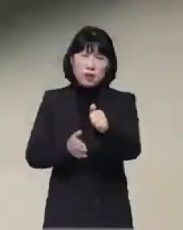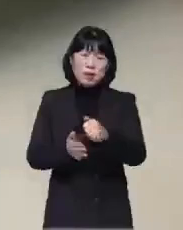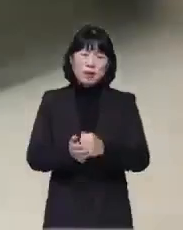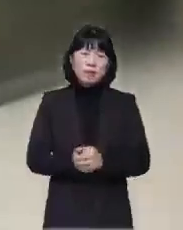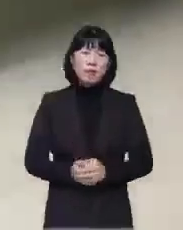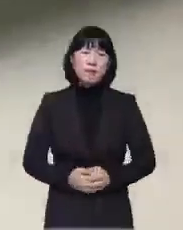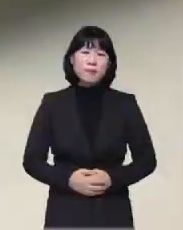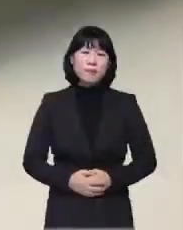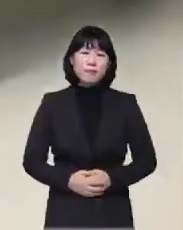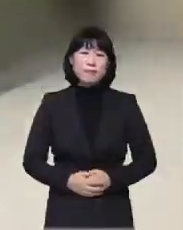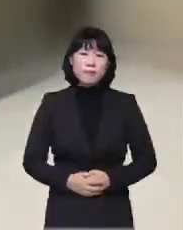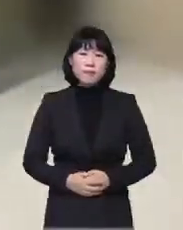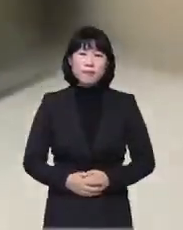kbc 2개 여깁니다